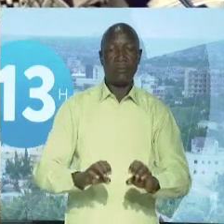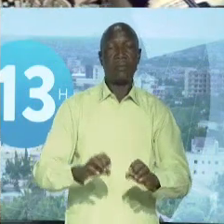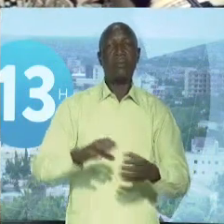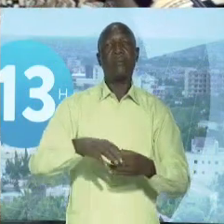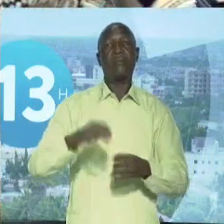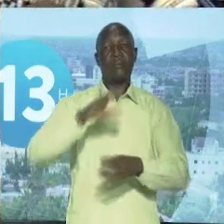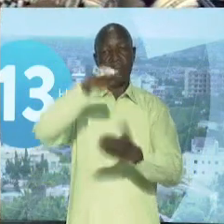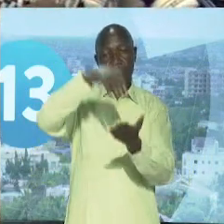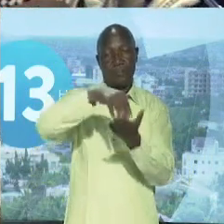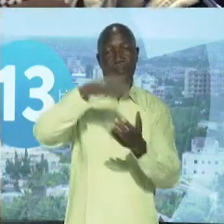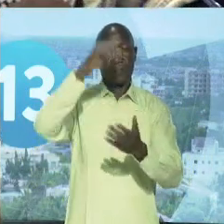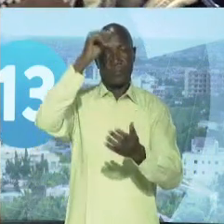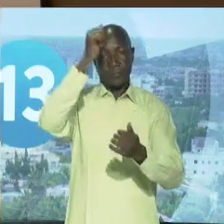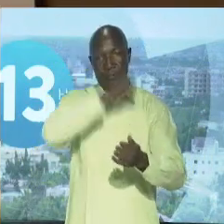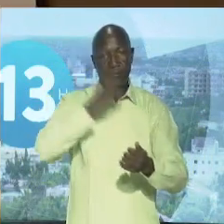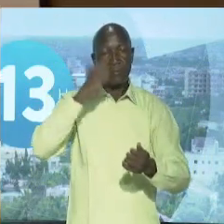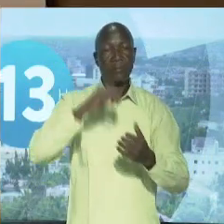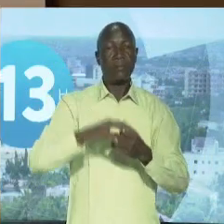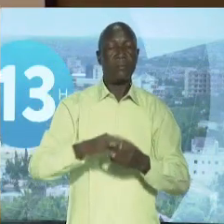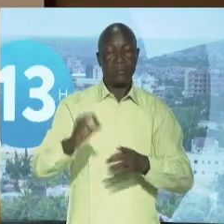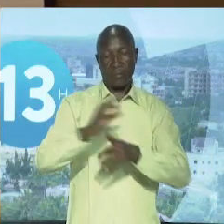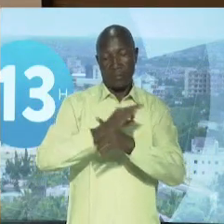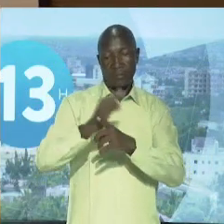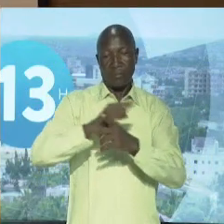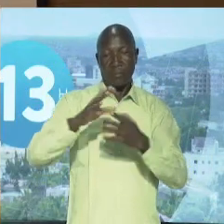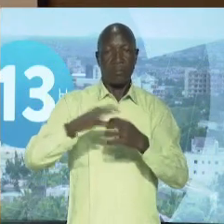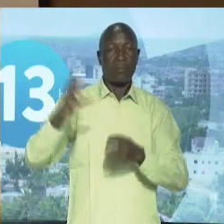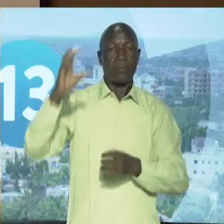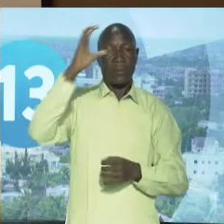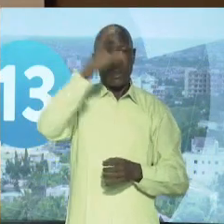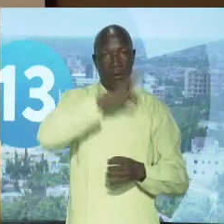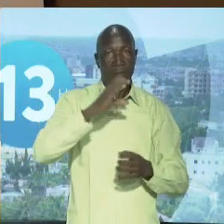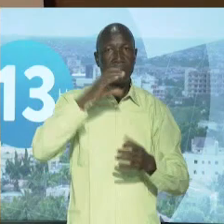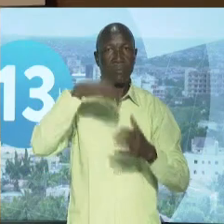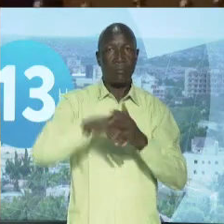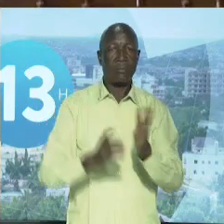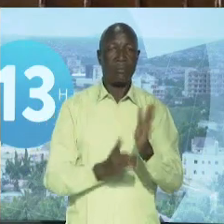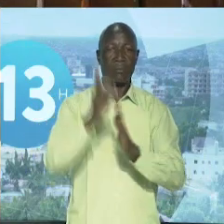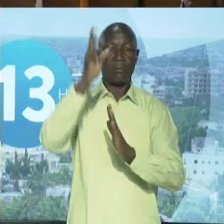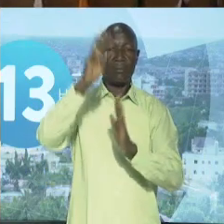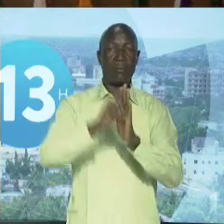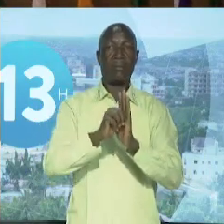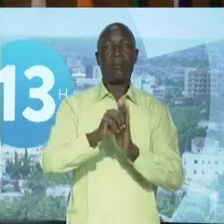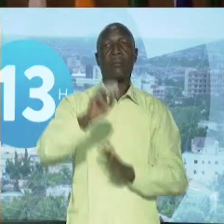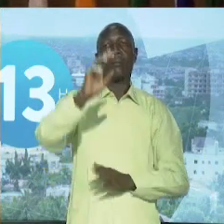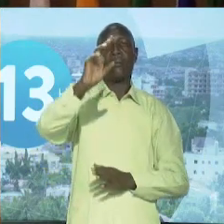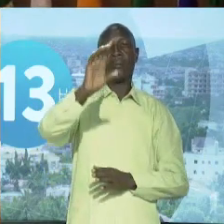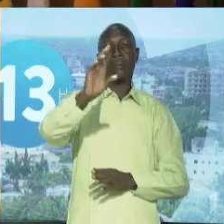africain de formation et de recherche administrative pour le développement, CAFRAD.